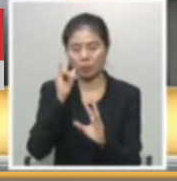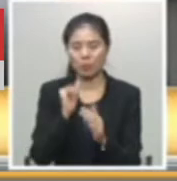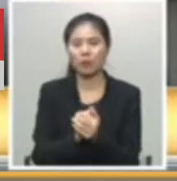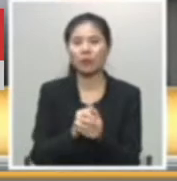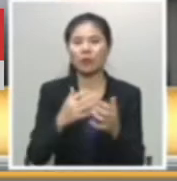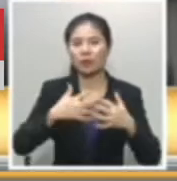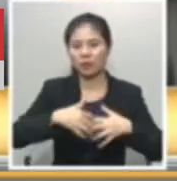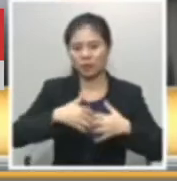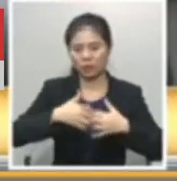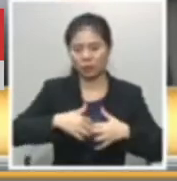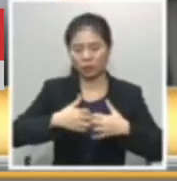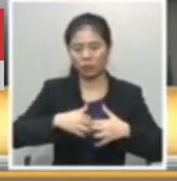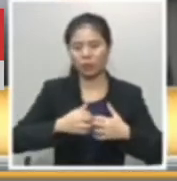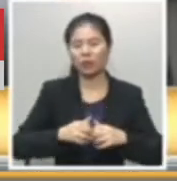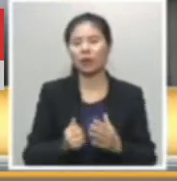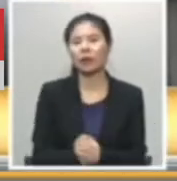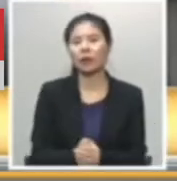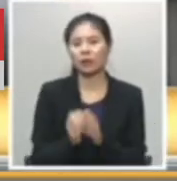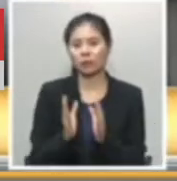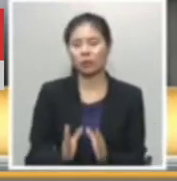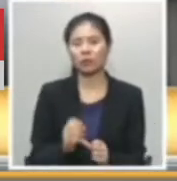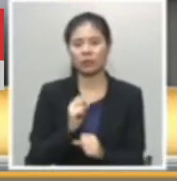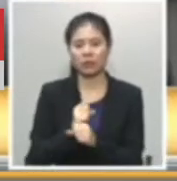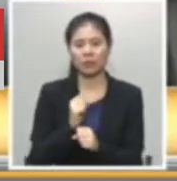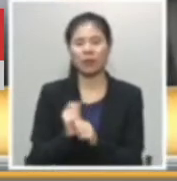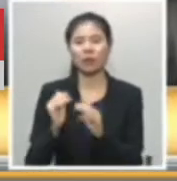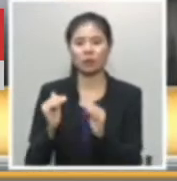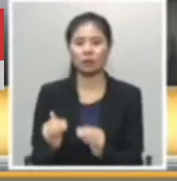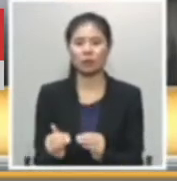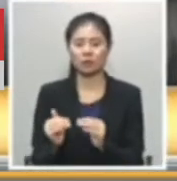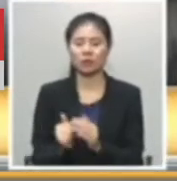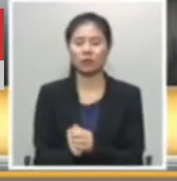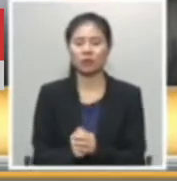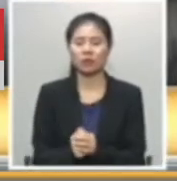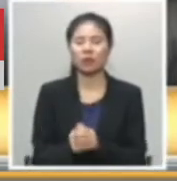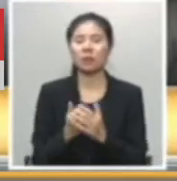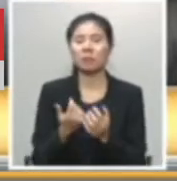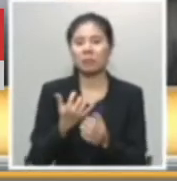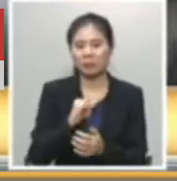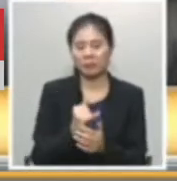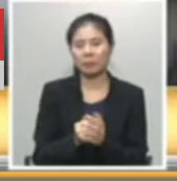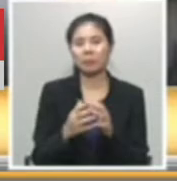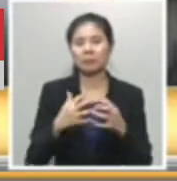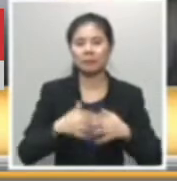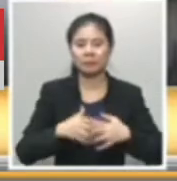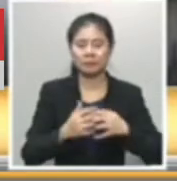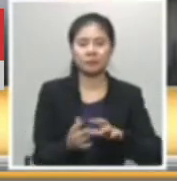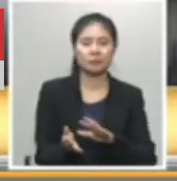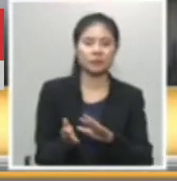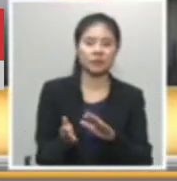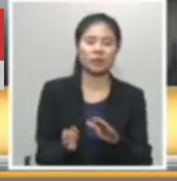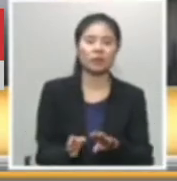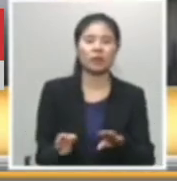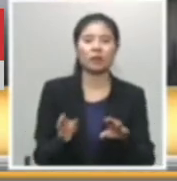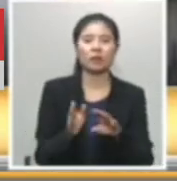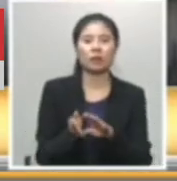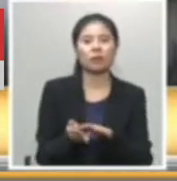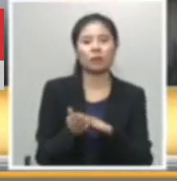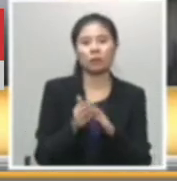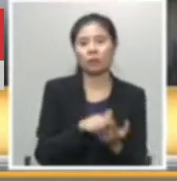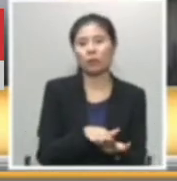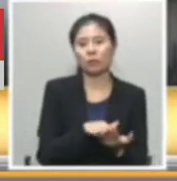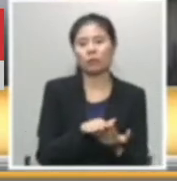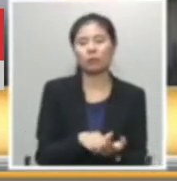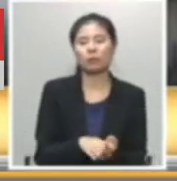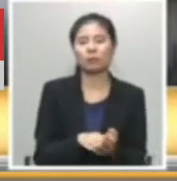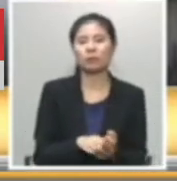ำลังลดการผลิตหรือเปล่านะครับหรือที่แย่ไปกว่านั้นก็คือทยอยปิดตัวซึ่งไม่ว่าจะปิดตัวหรือลดกำลัง